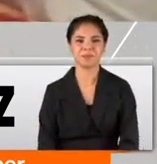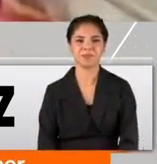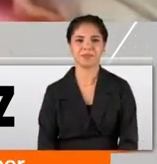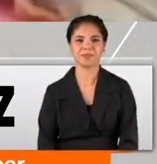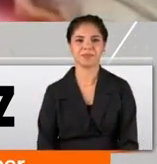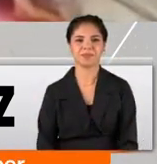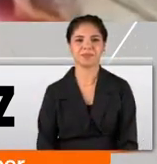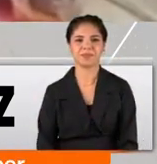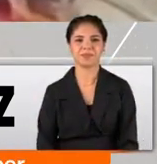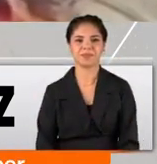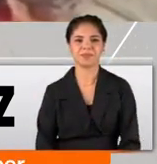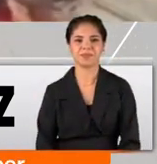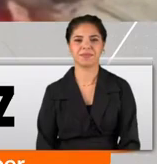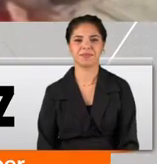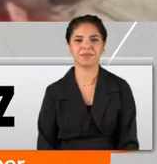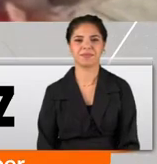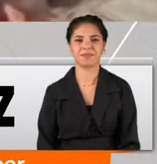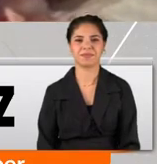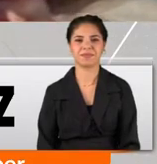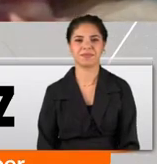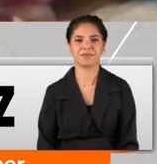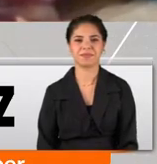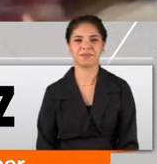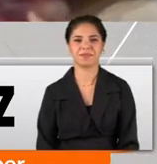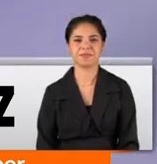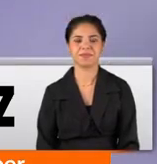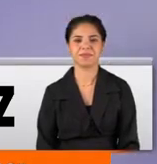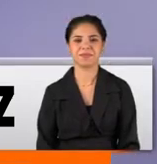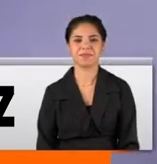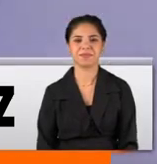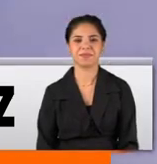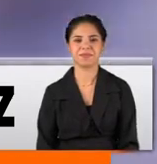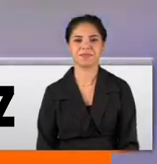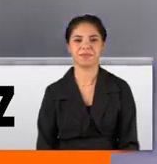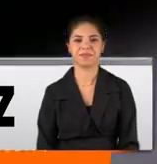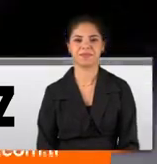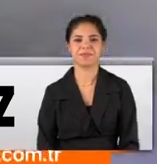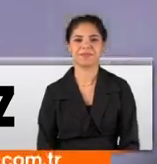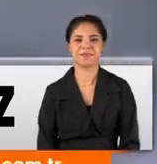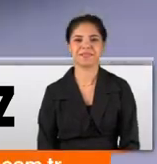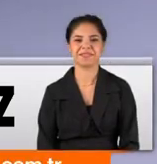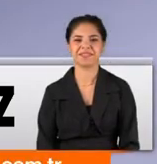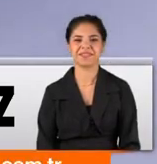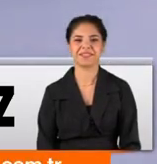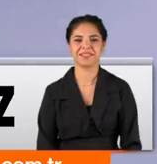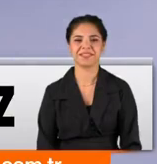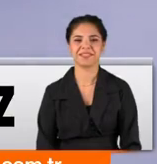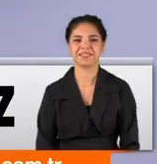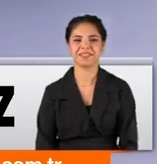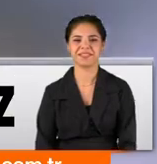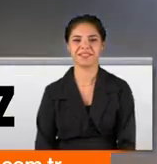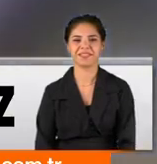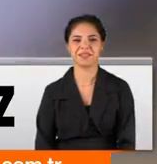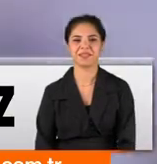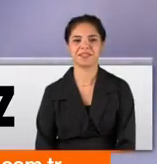başlarınızı. Bu bereler ısıtsın, bunlar okşasın. Ferhan Kutman sizi çok seviyoruz. Bizi çok mutlu